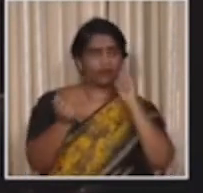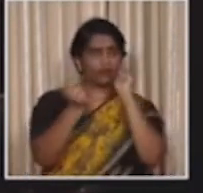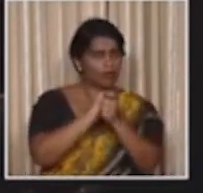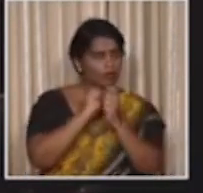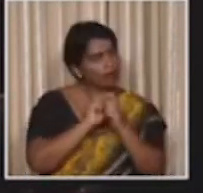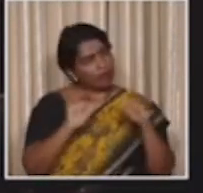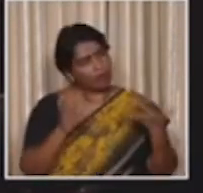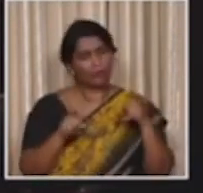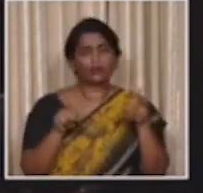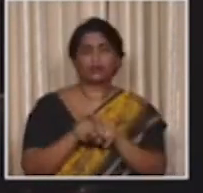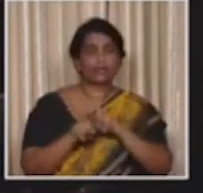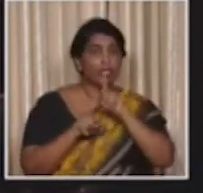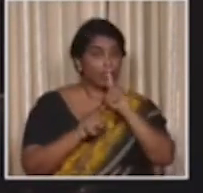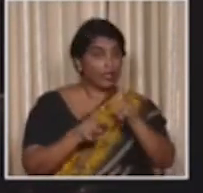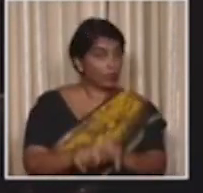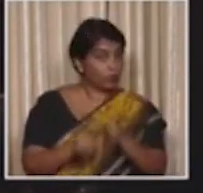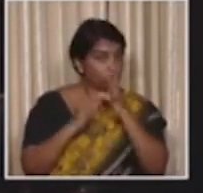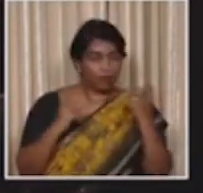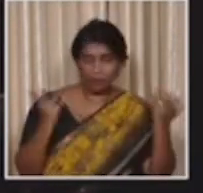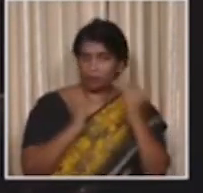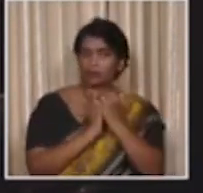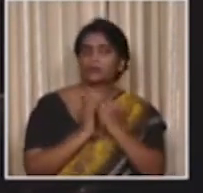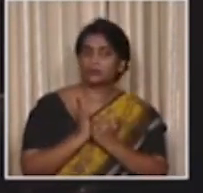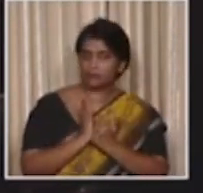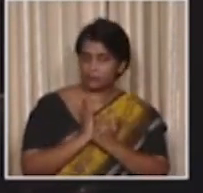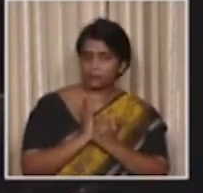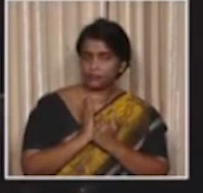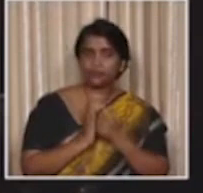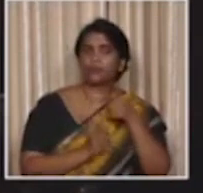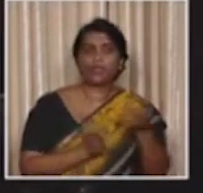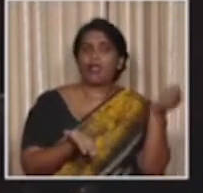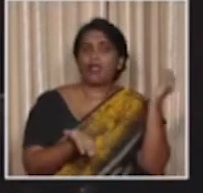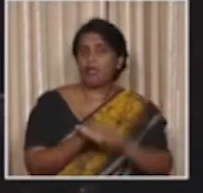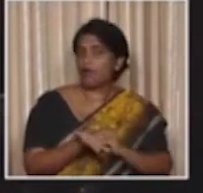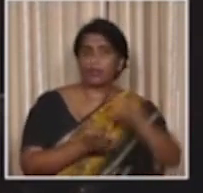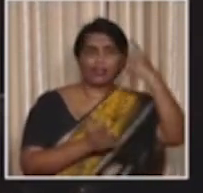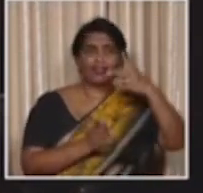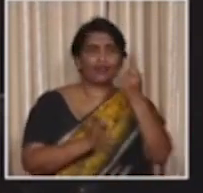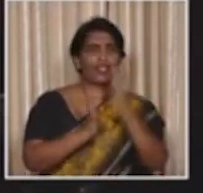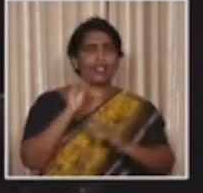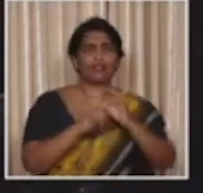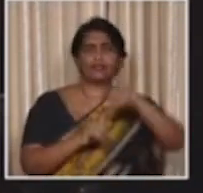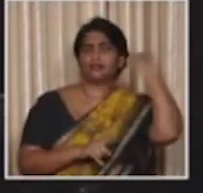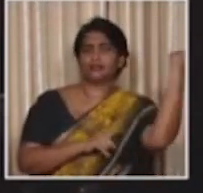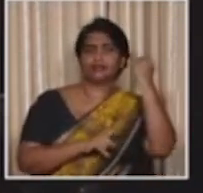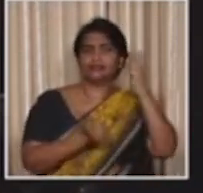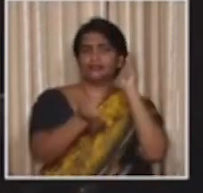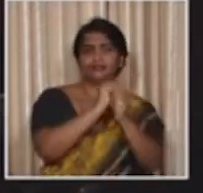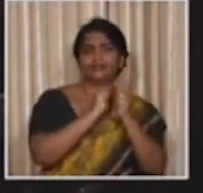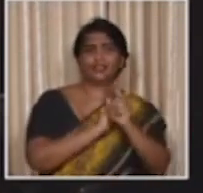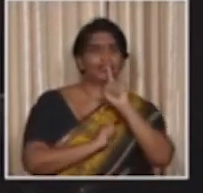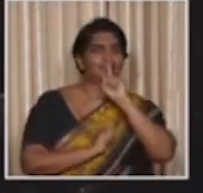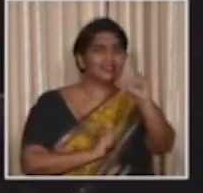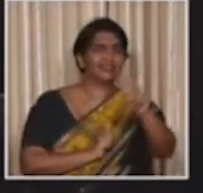සංශෝධනයක් ලෙස හෝ නැත්තම් ඒ විදිහට ඉදිරිපත් වෙන්නේ නැත්තම් මේ න්‍යාය පත්‍රයට, ඒක ආපහු නැවත නියෝජ්‍ය මුදල් ඇමතුමාගේ කතාවේදී ආයි සංශෝධනය කරනවා